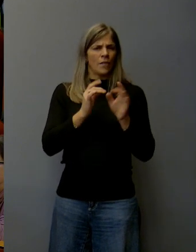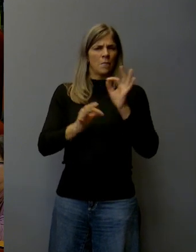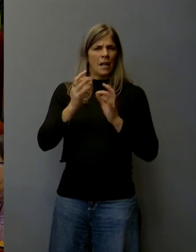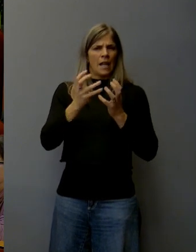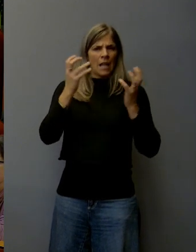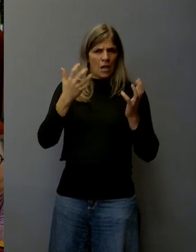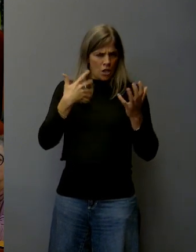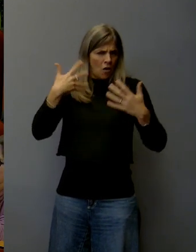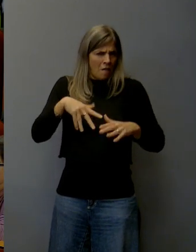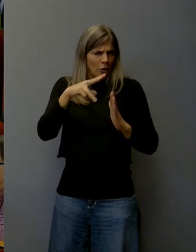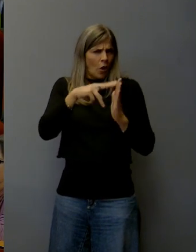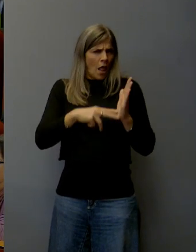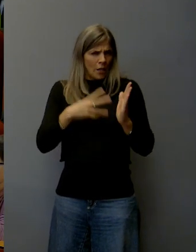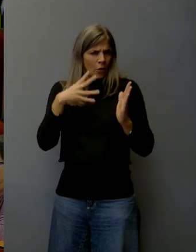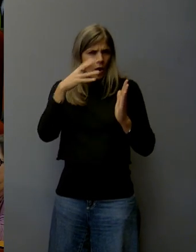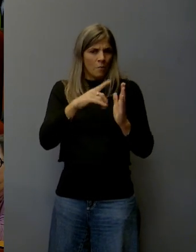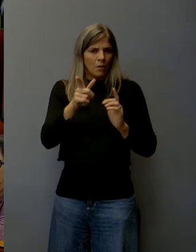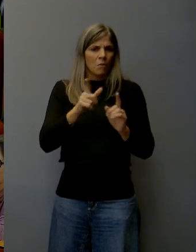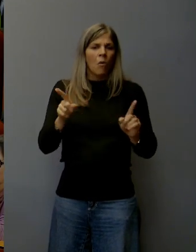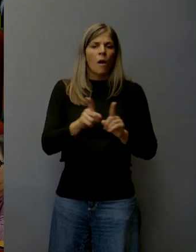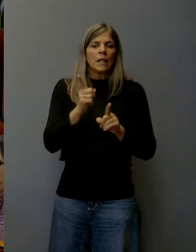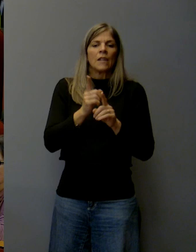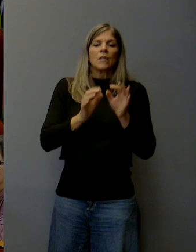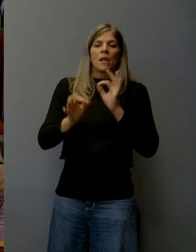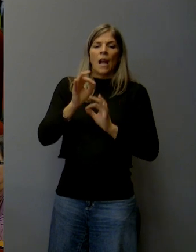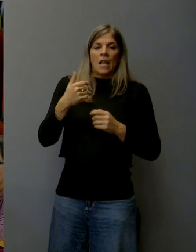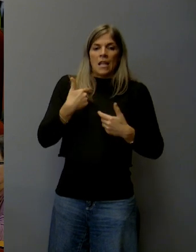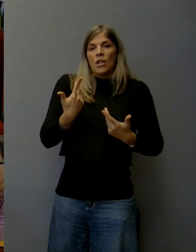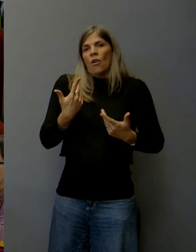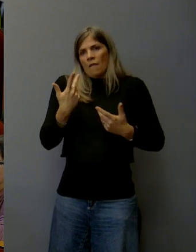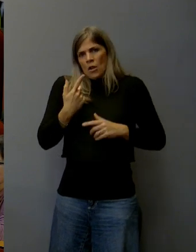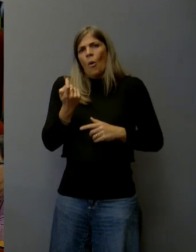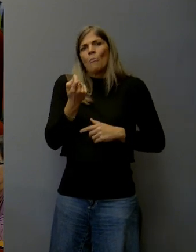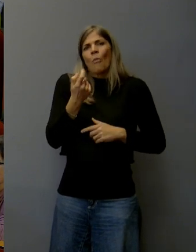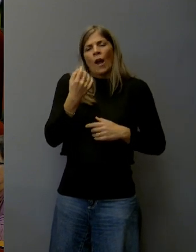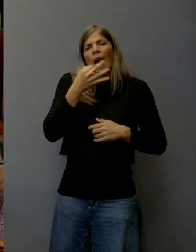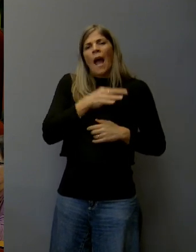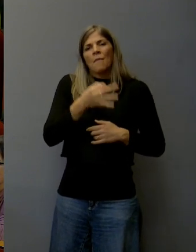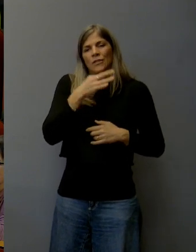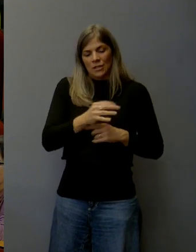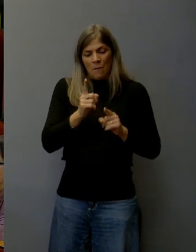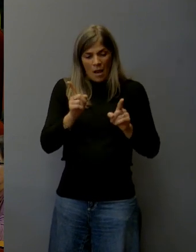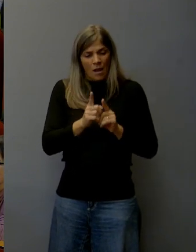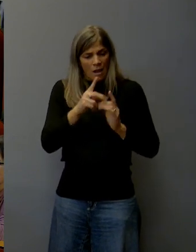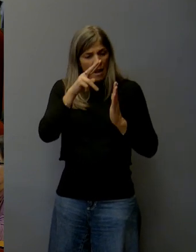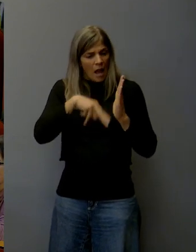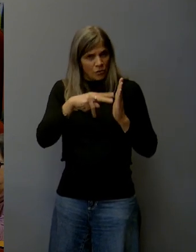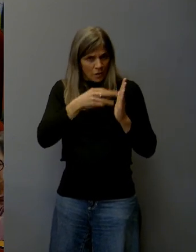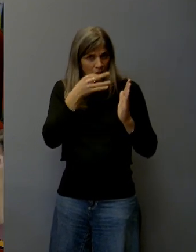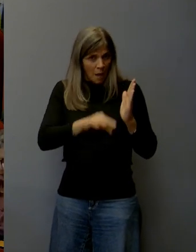lo so fare anch'io Seppur con come dire con le mie limitate capacità Ma certamente L'esperienza